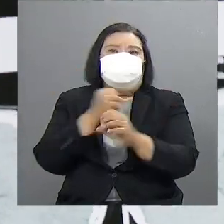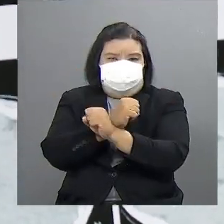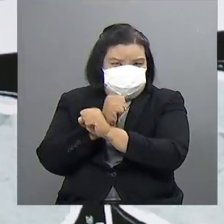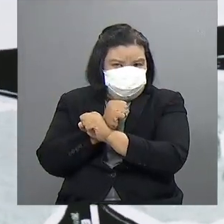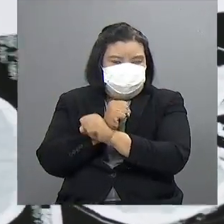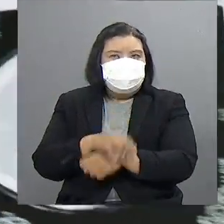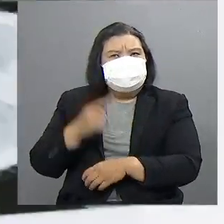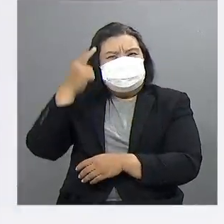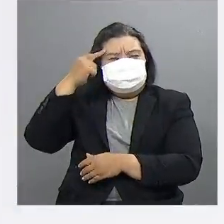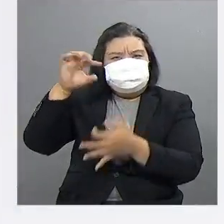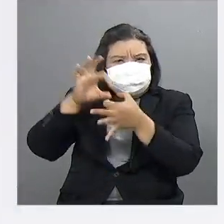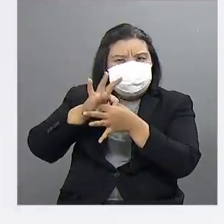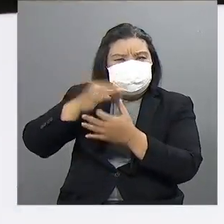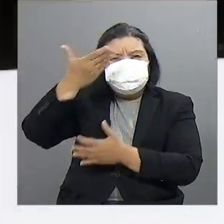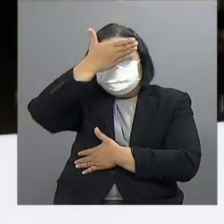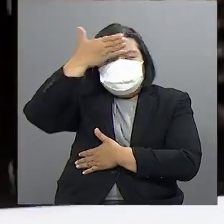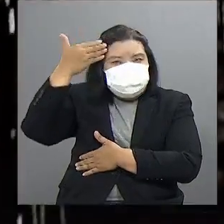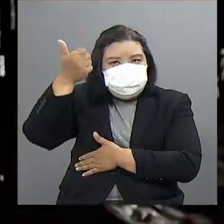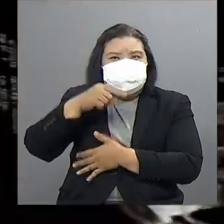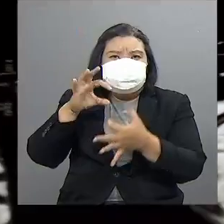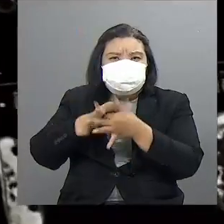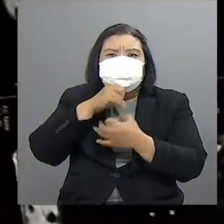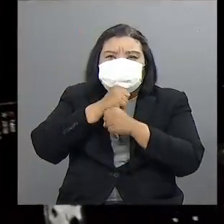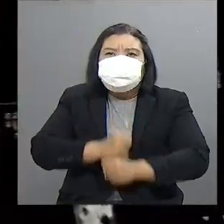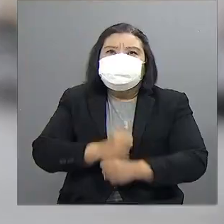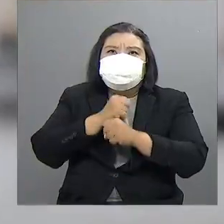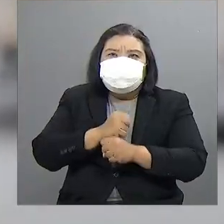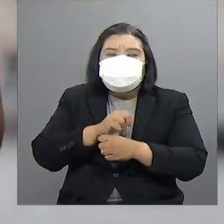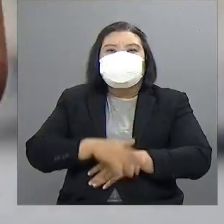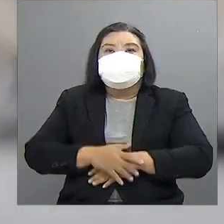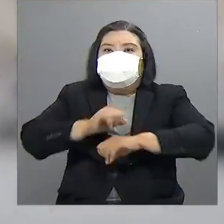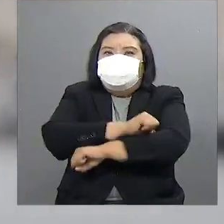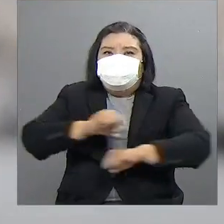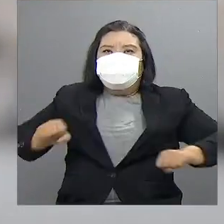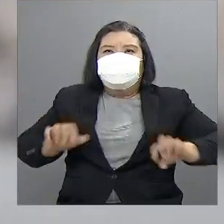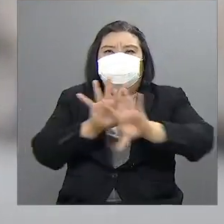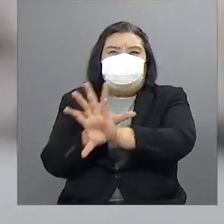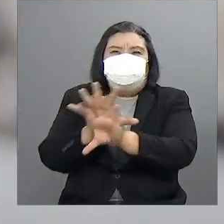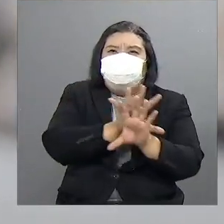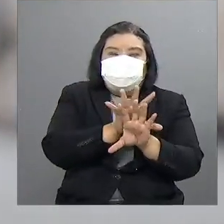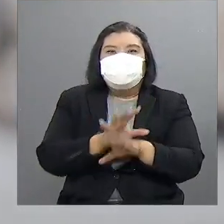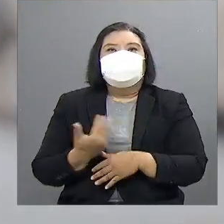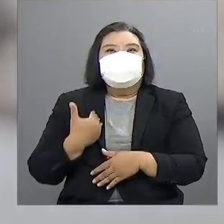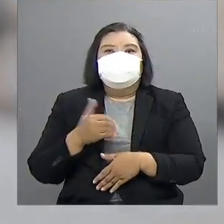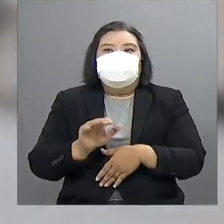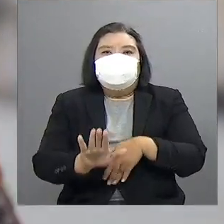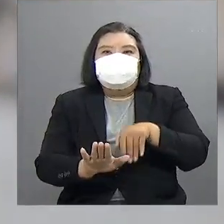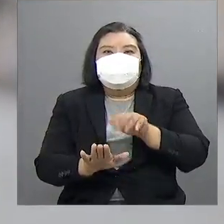กับอายุเนี่ยยิ่งทำมากยิ่งได้มากคือวอล์กกิ้งจ็อกกิ้งก็ได้ให้ถึ